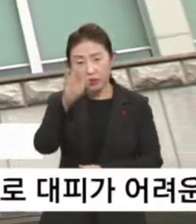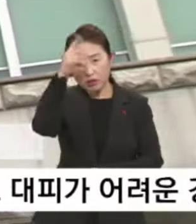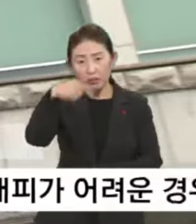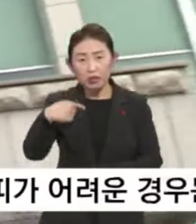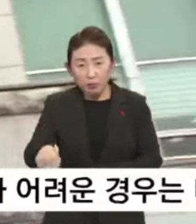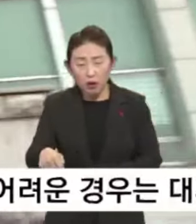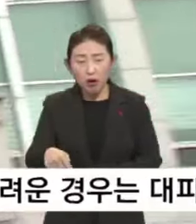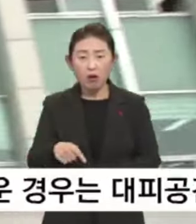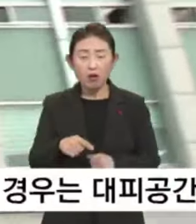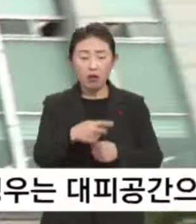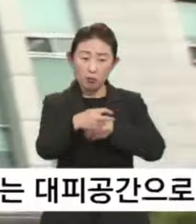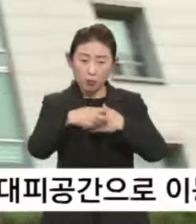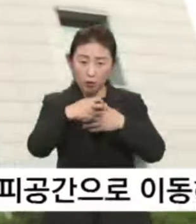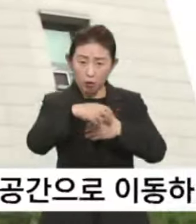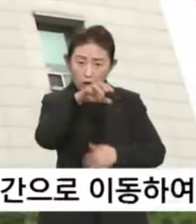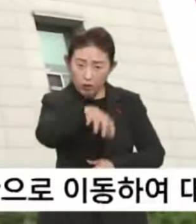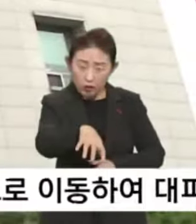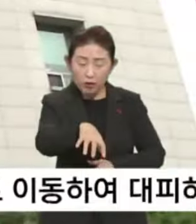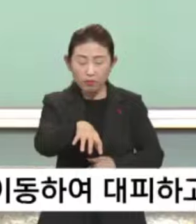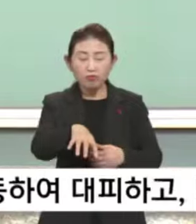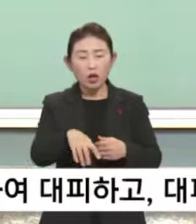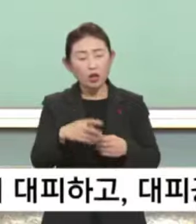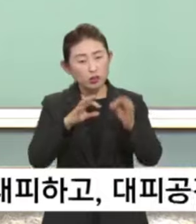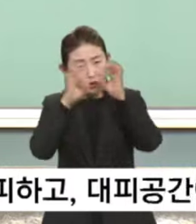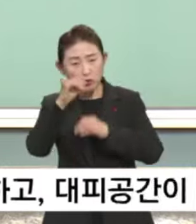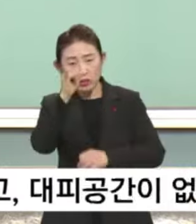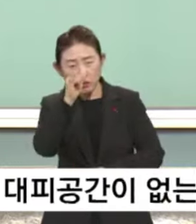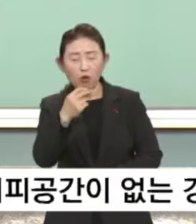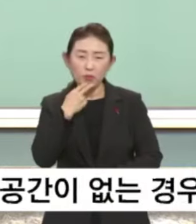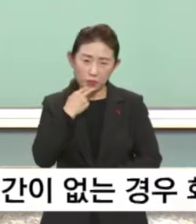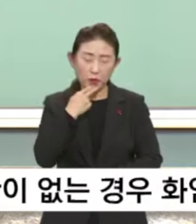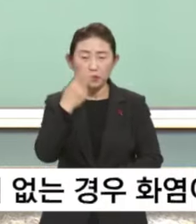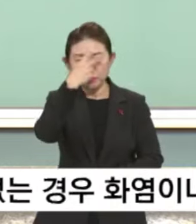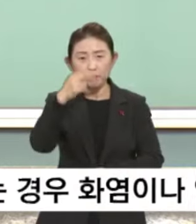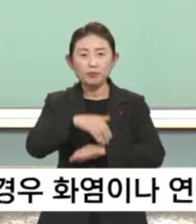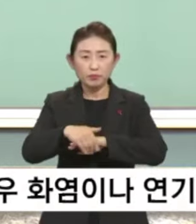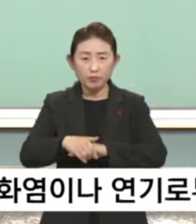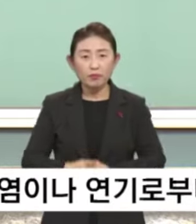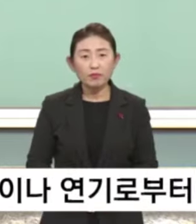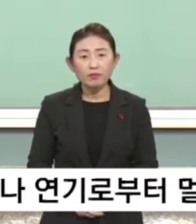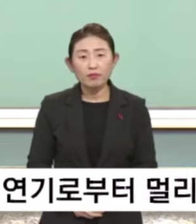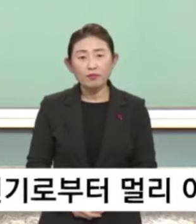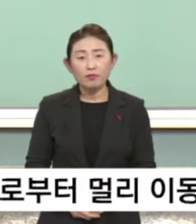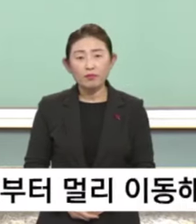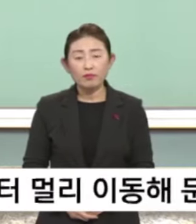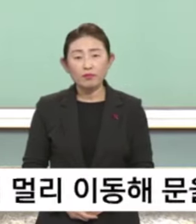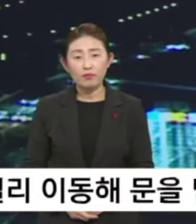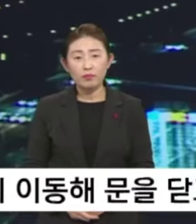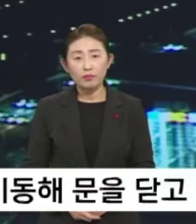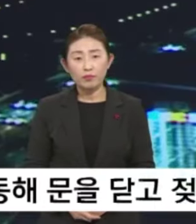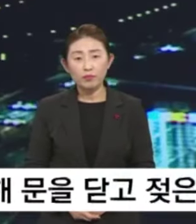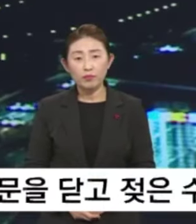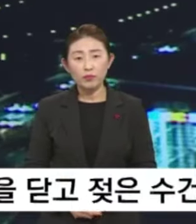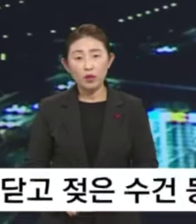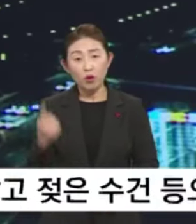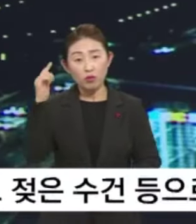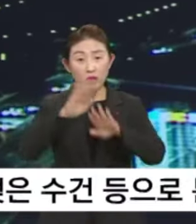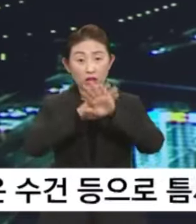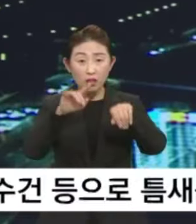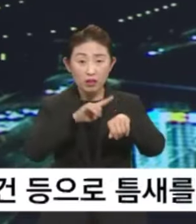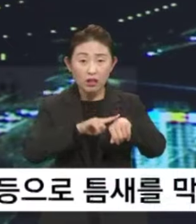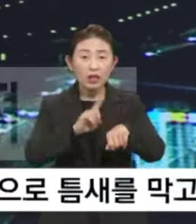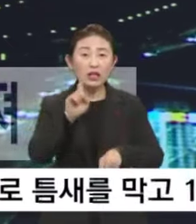병원측 과실이 있었는지 여부 등을 수사할 예정입니다 TJB 양정진 있니다 어제